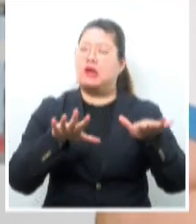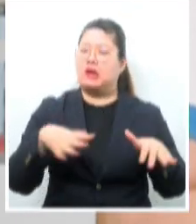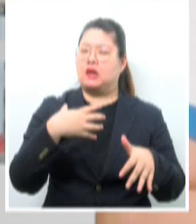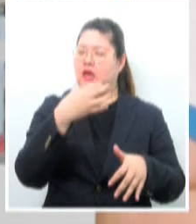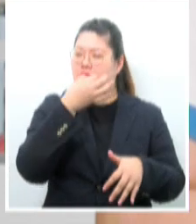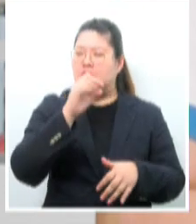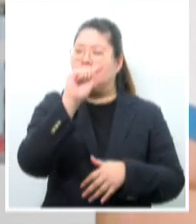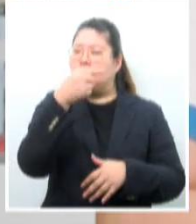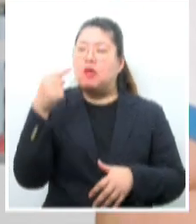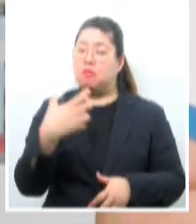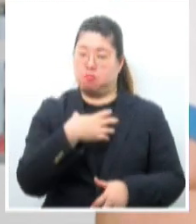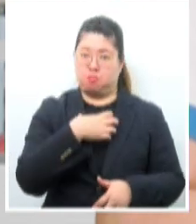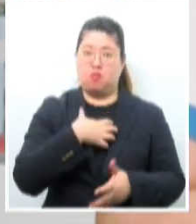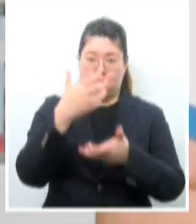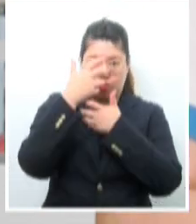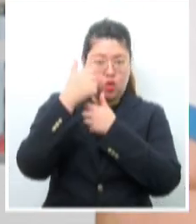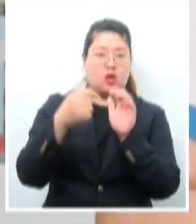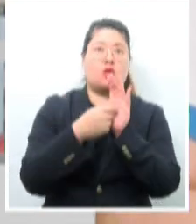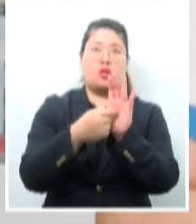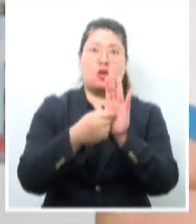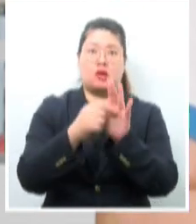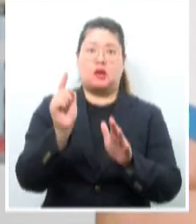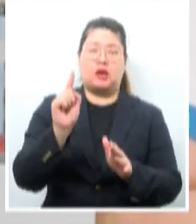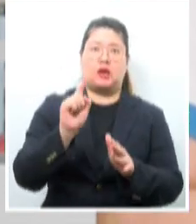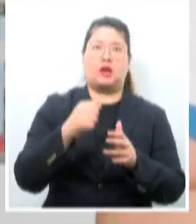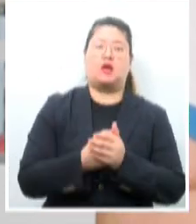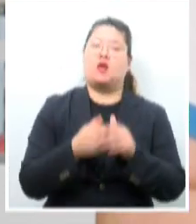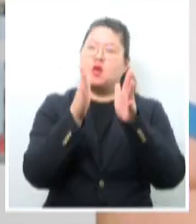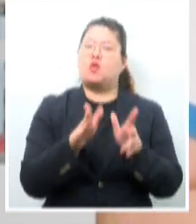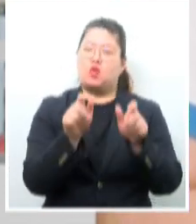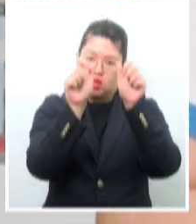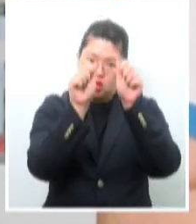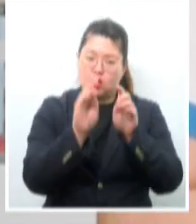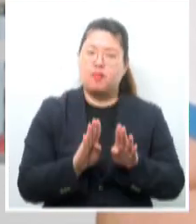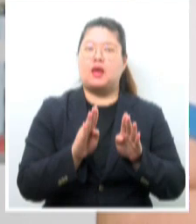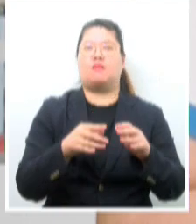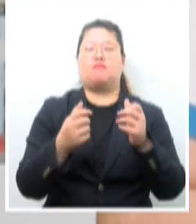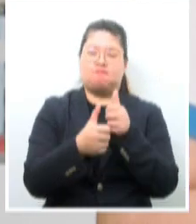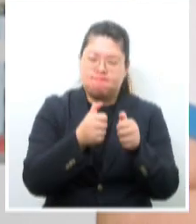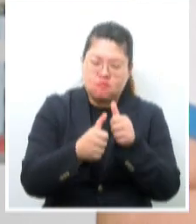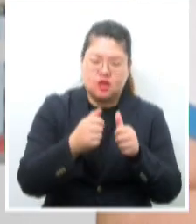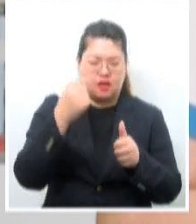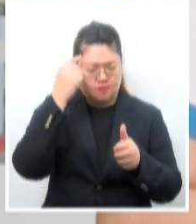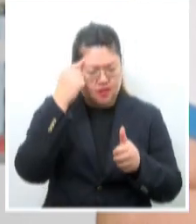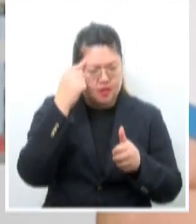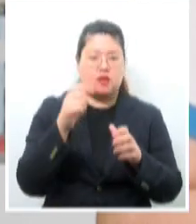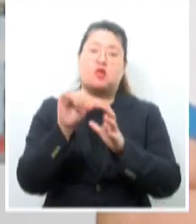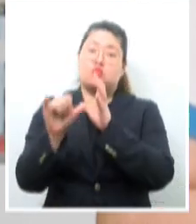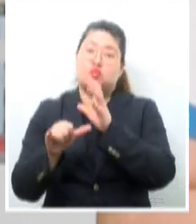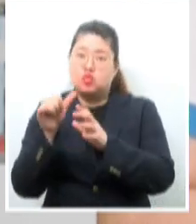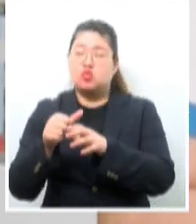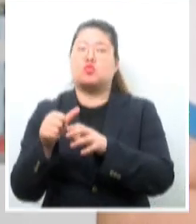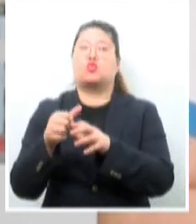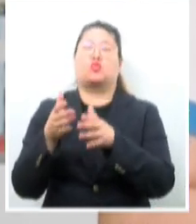ใหม่ๆเกิดขึ้นค่ะที่เขาสนใจอย่างเช่นเรื่องของการเป็นผู้ออกแบบและพัฒนาเกมค่ะหรือว่าการเป็นยูทูบเบอร์หรือว่า